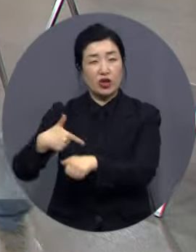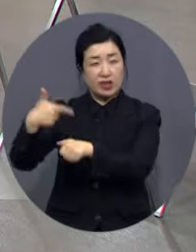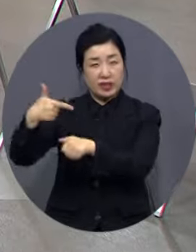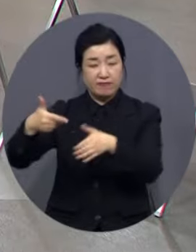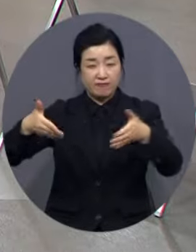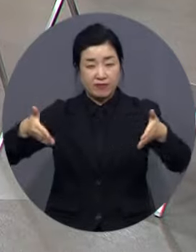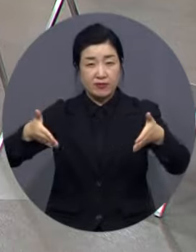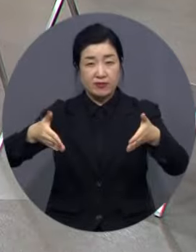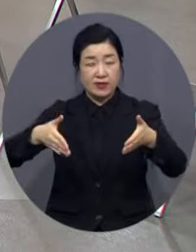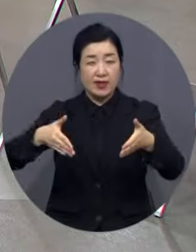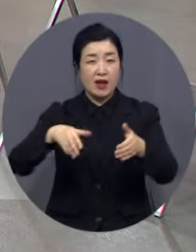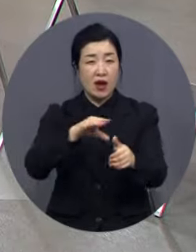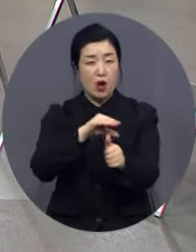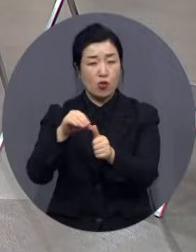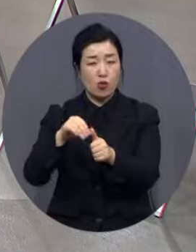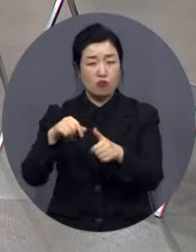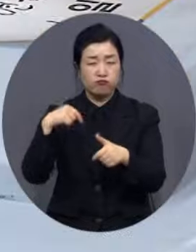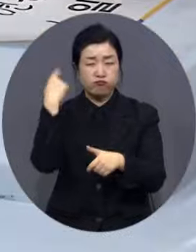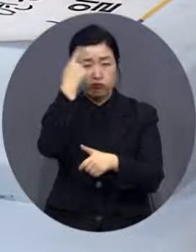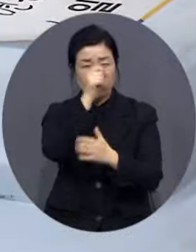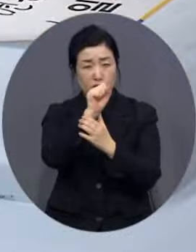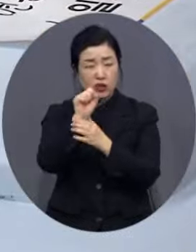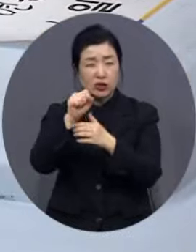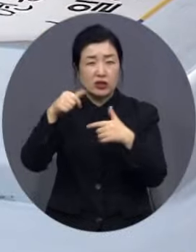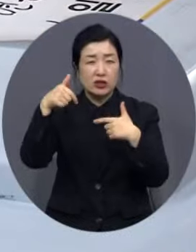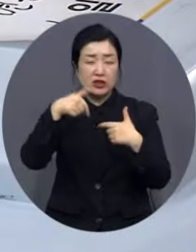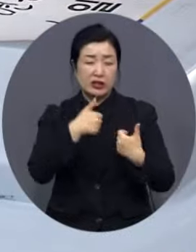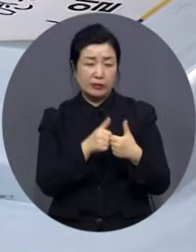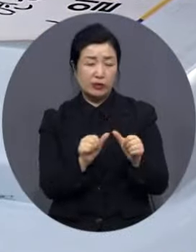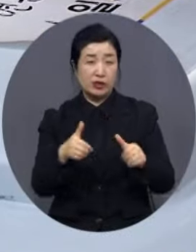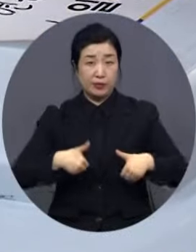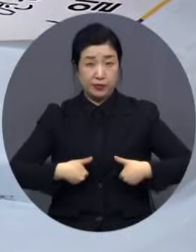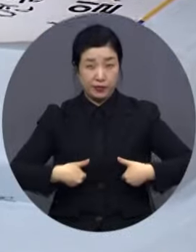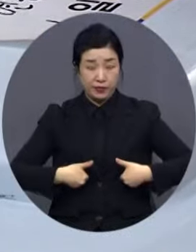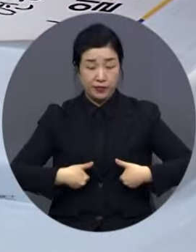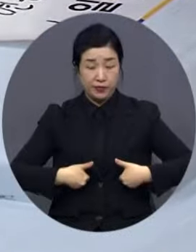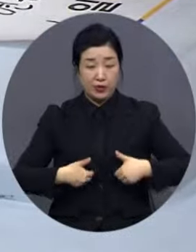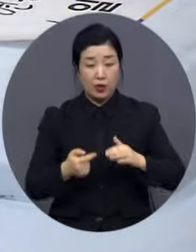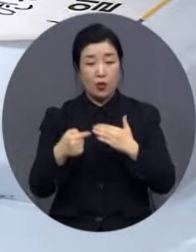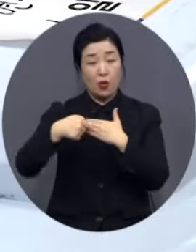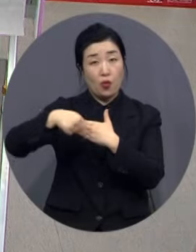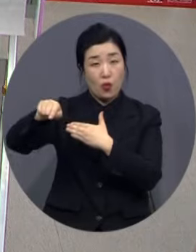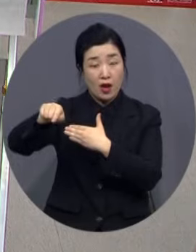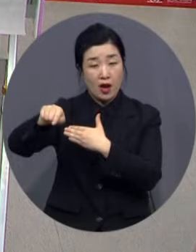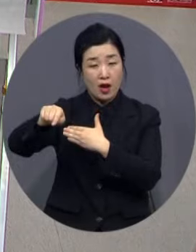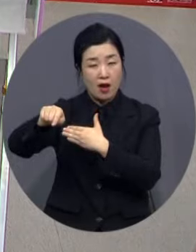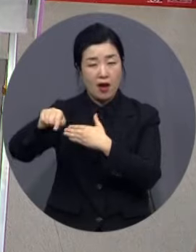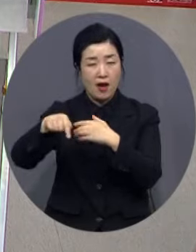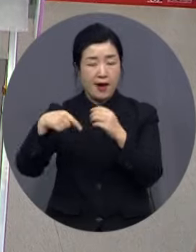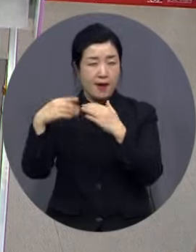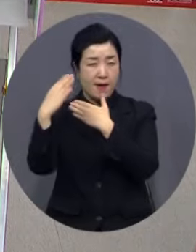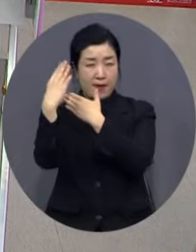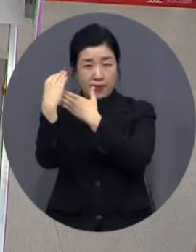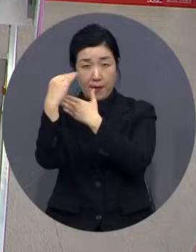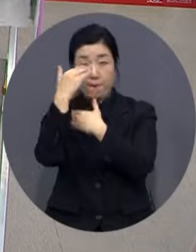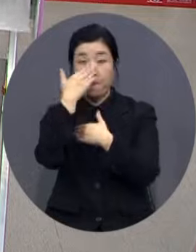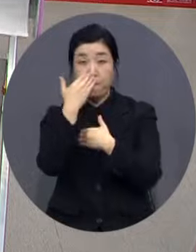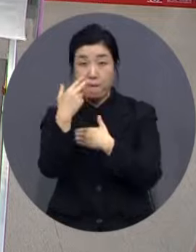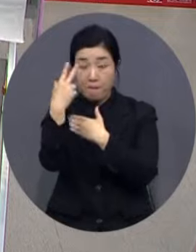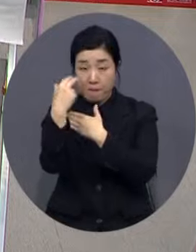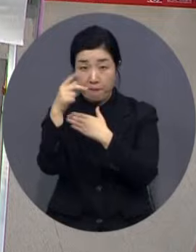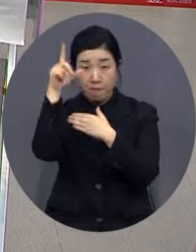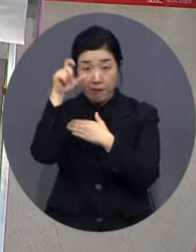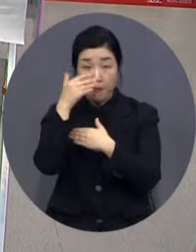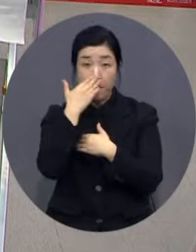6시부터는 신분증을 지참해야 합니다 사전 투표소 밖에서는 투표인증 사진을 촬영할 수 있지만